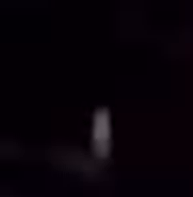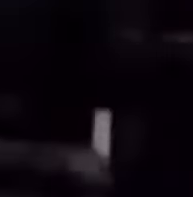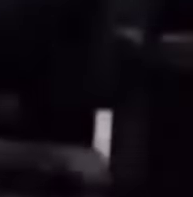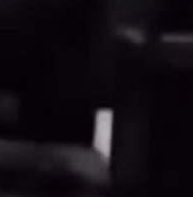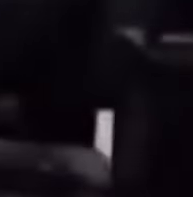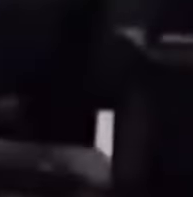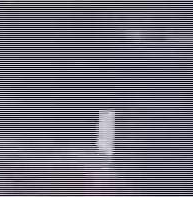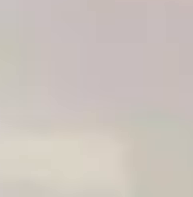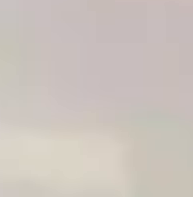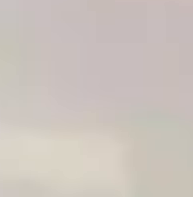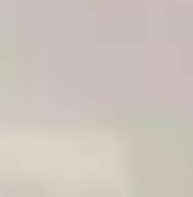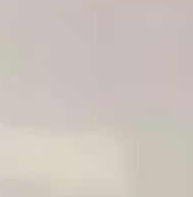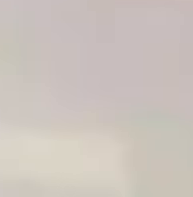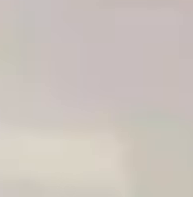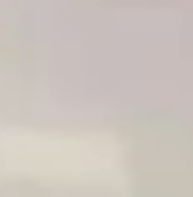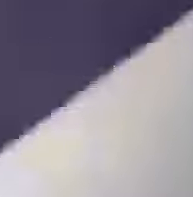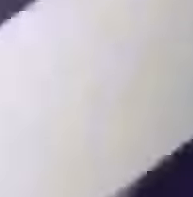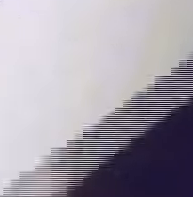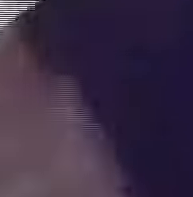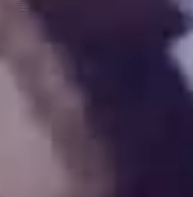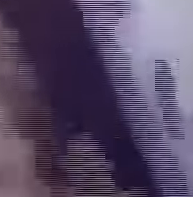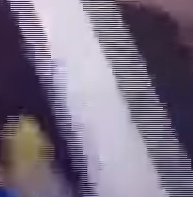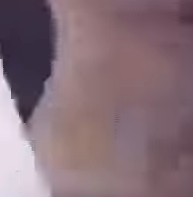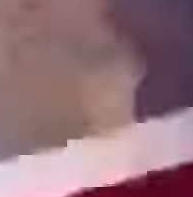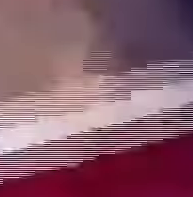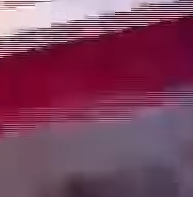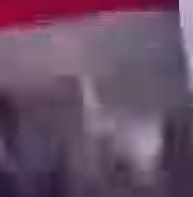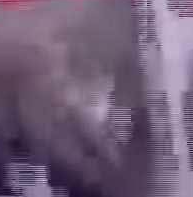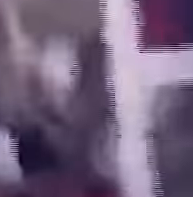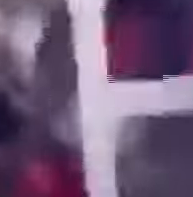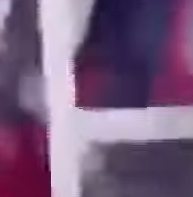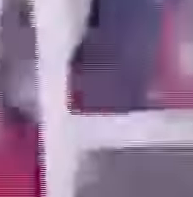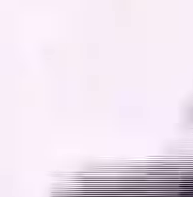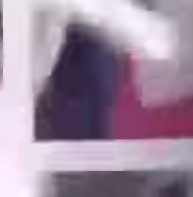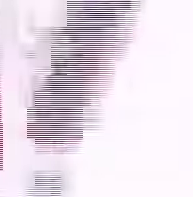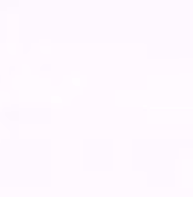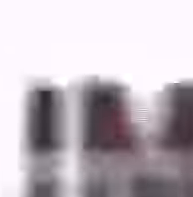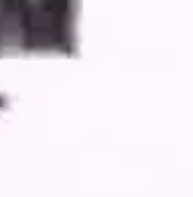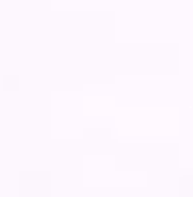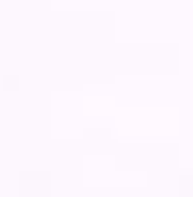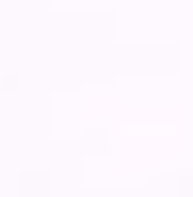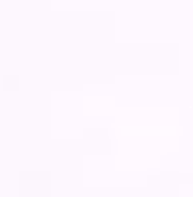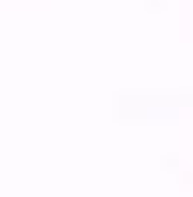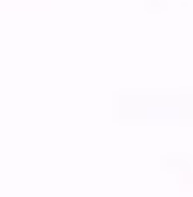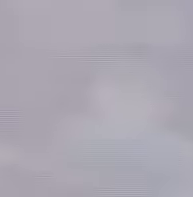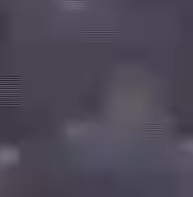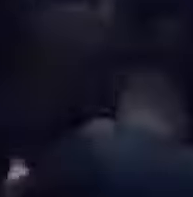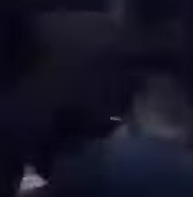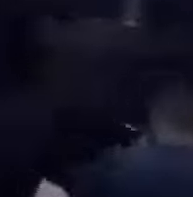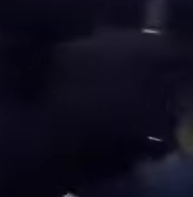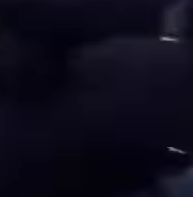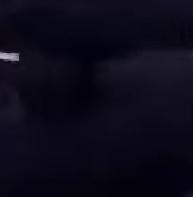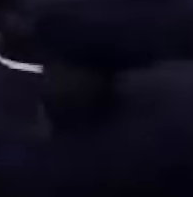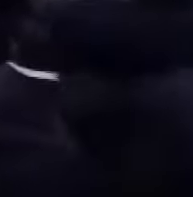lapisan. Saya akan mencoblos. Siap mencoblos. Kami akan mencoblos.